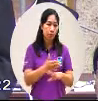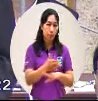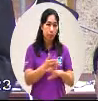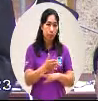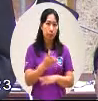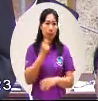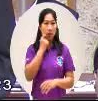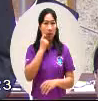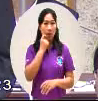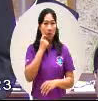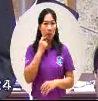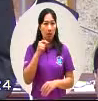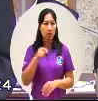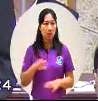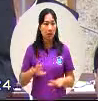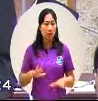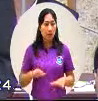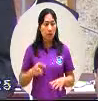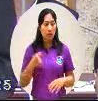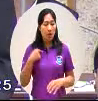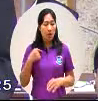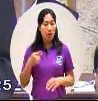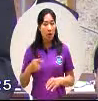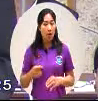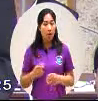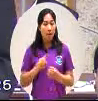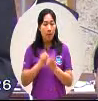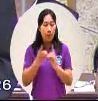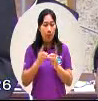对不是说我们不要过，或是我们故意不要让